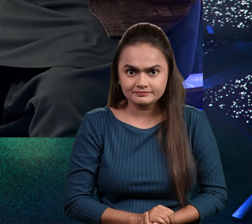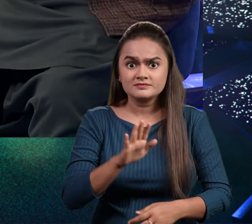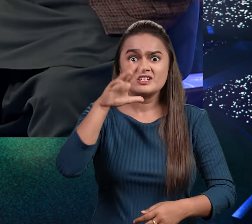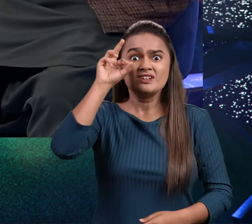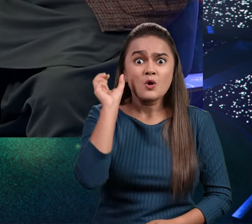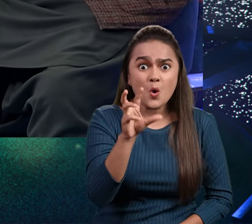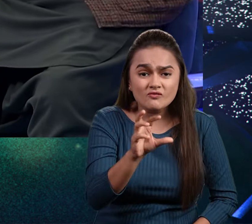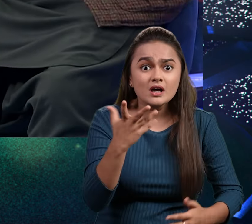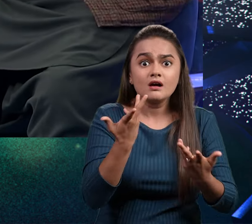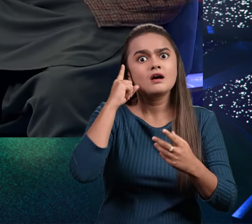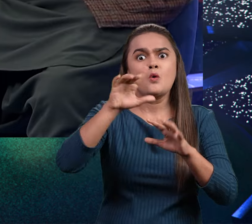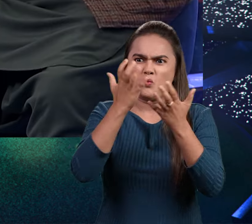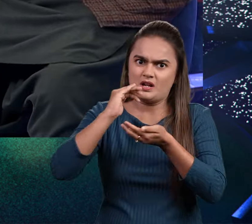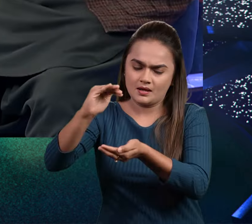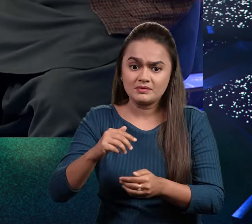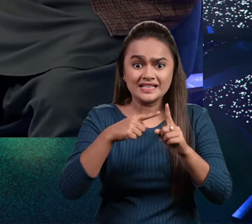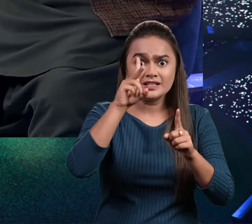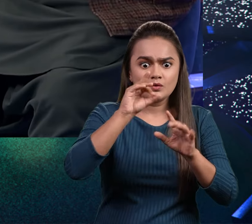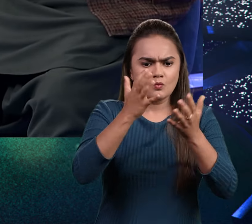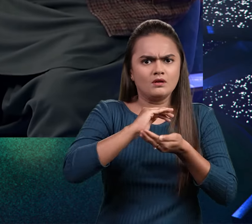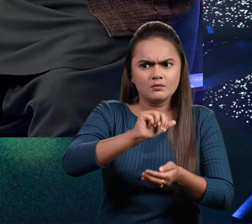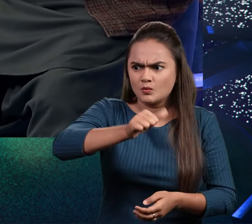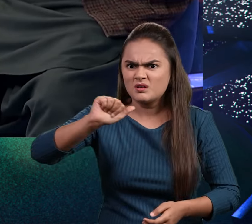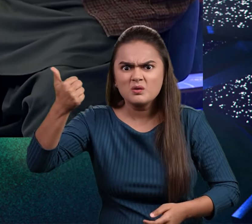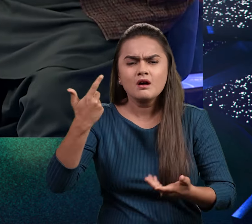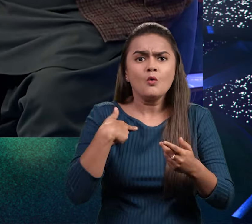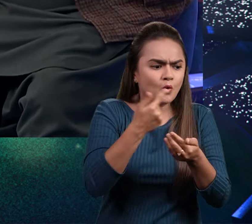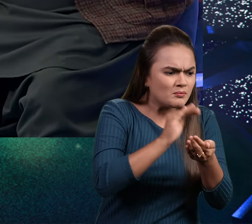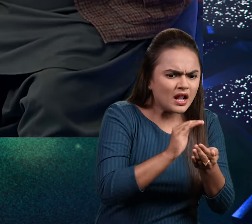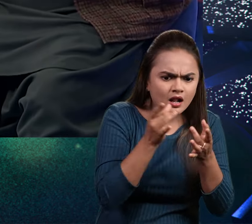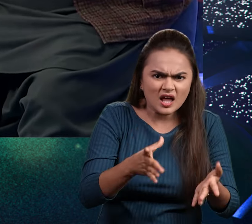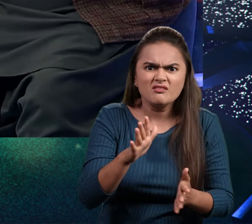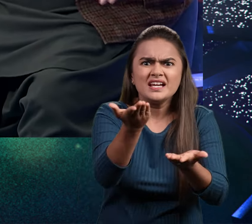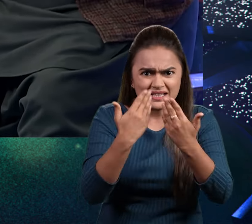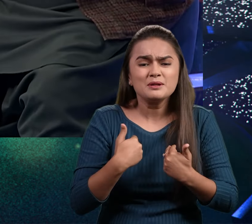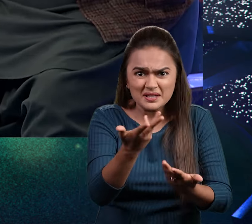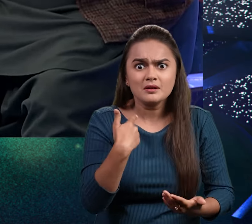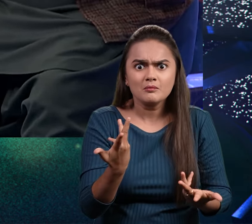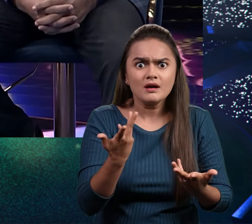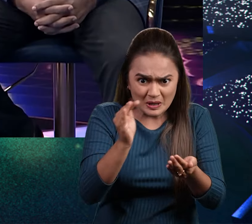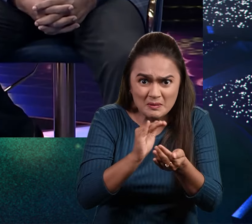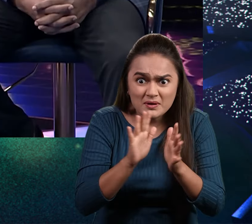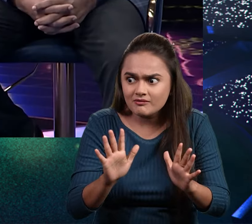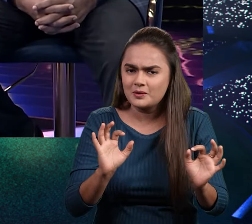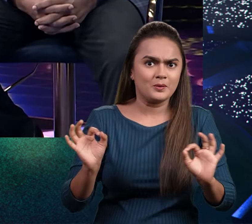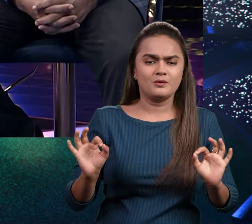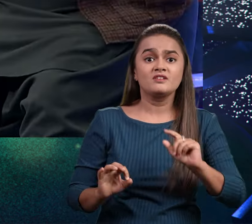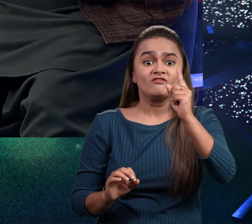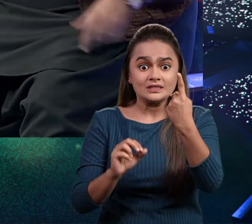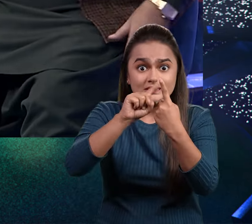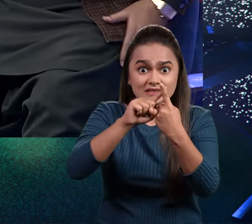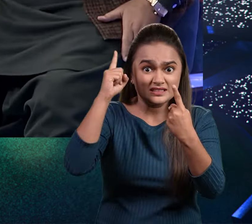ठीक है पचास ओवर में वर्ल्ड कप जिता है टीट्वेंटी वर्ल्ड कप जिता है अबे कुछ रह गया हो तो बताओ ना यार कुछ रहा है